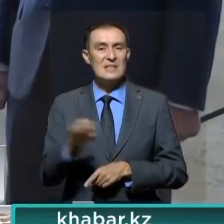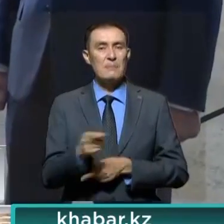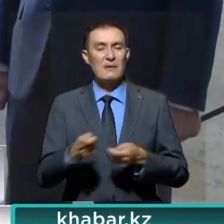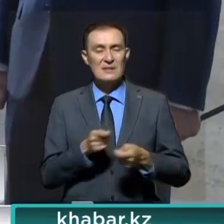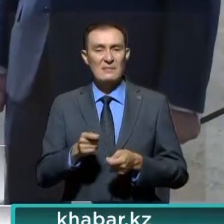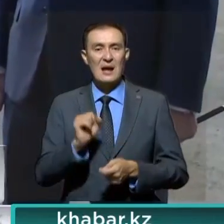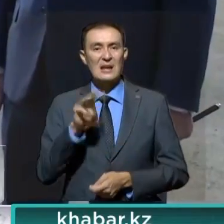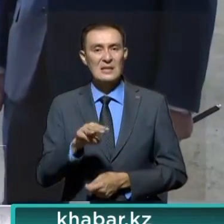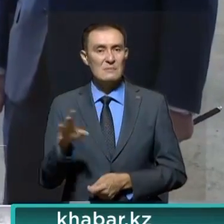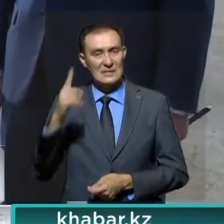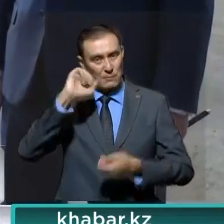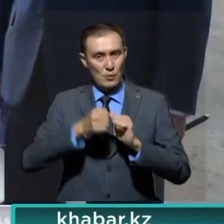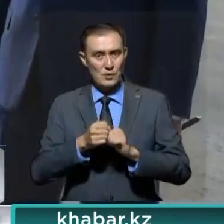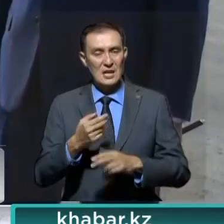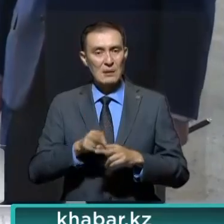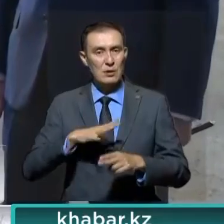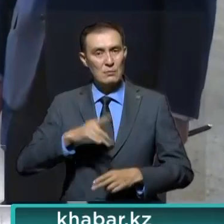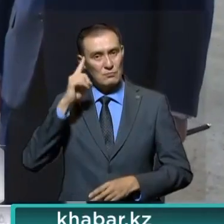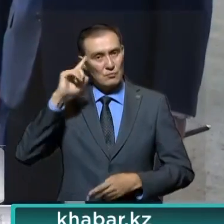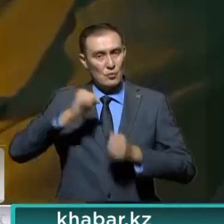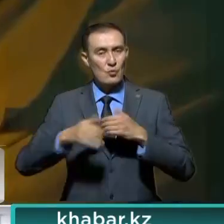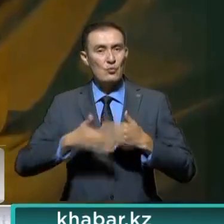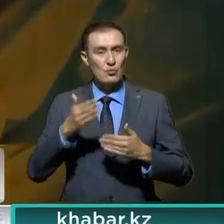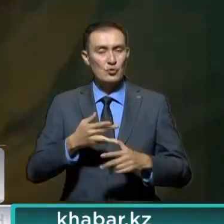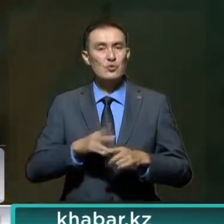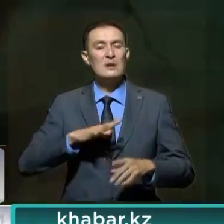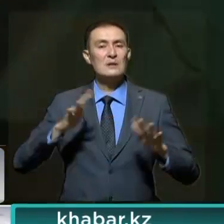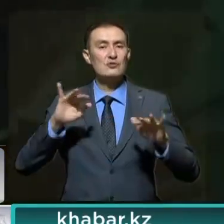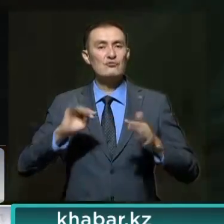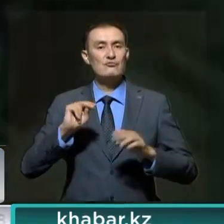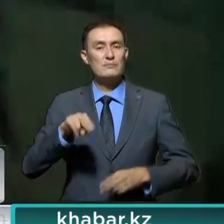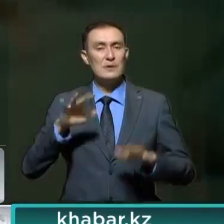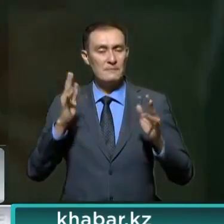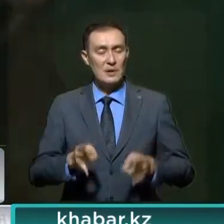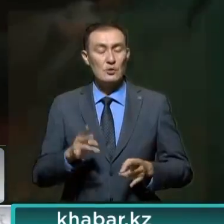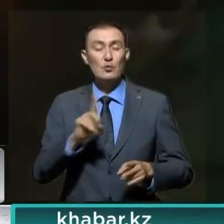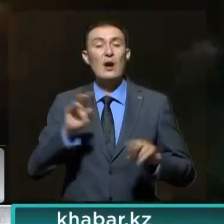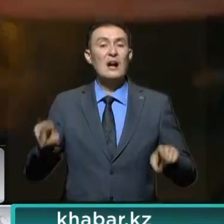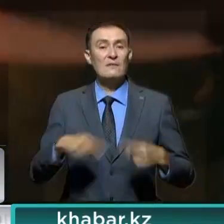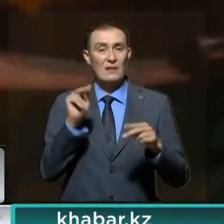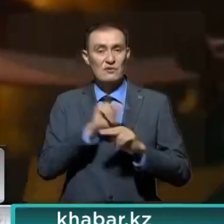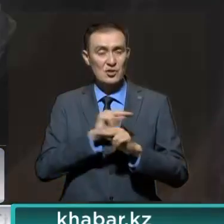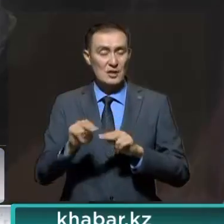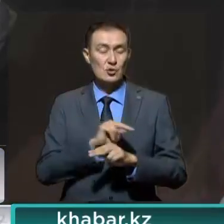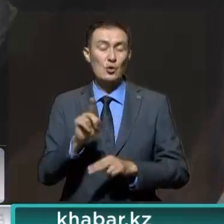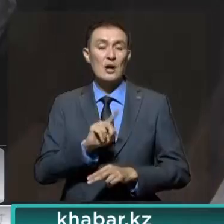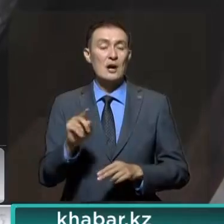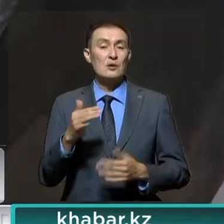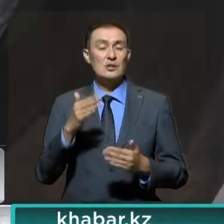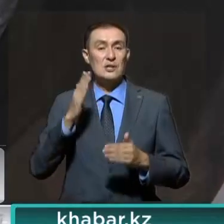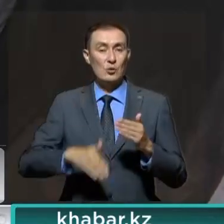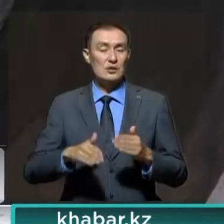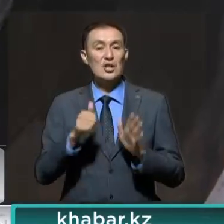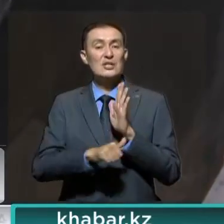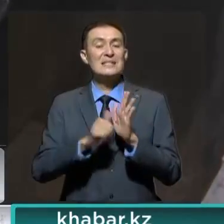Тяжелый урок мы извлекли из всего, что случилось. В целом ответственные за восстановление ТЭЦ говорят, что ремонт уже